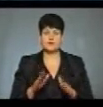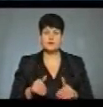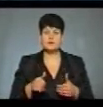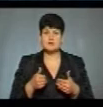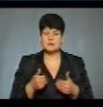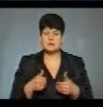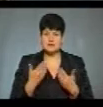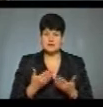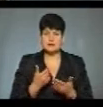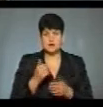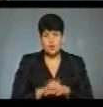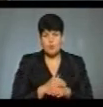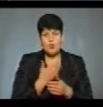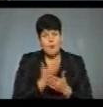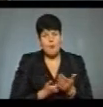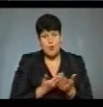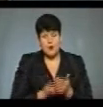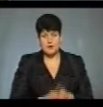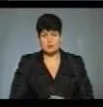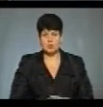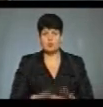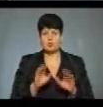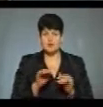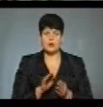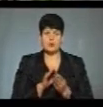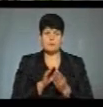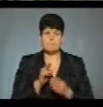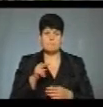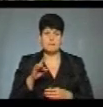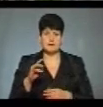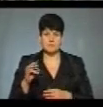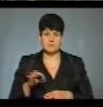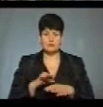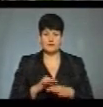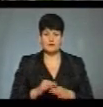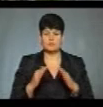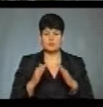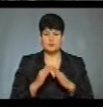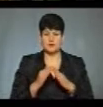дати добру пораду. Прощальну панахиду провели у будинку печалі.